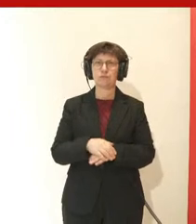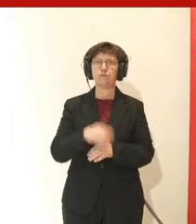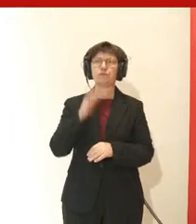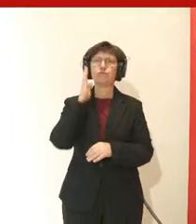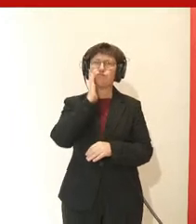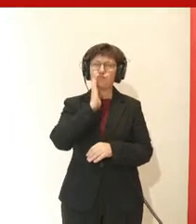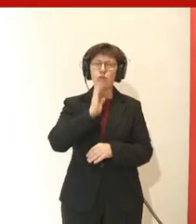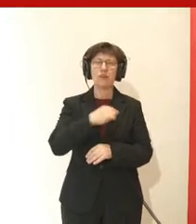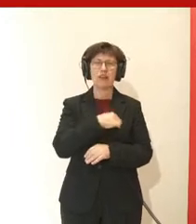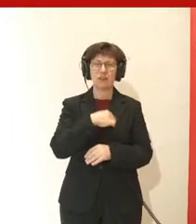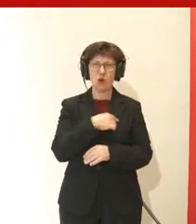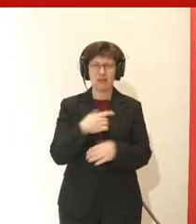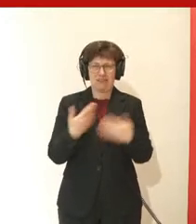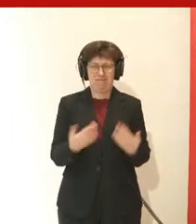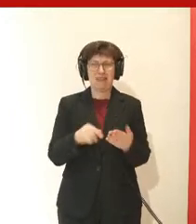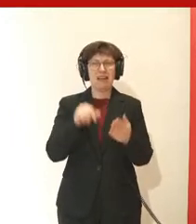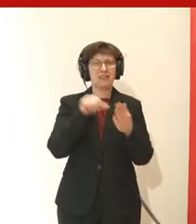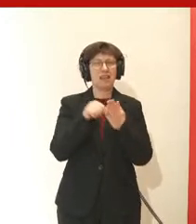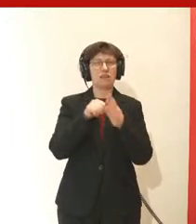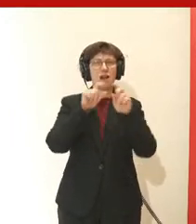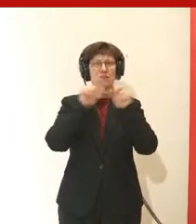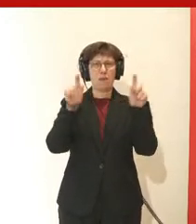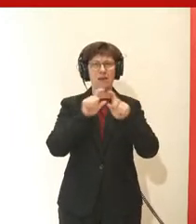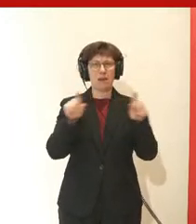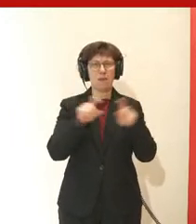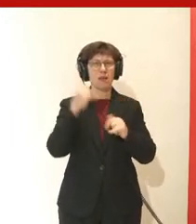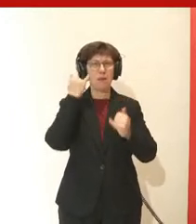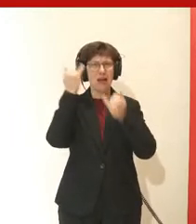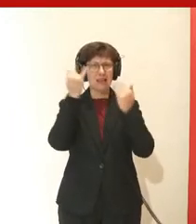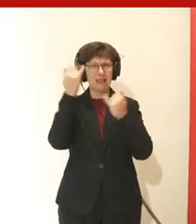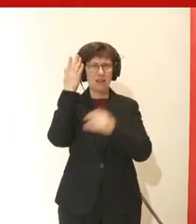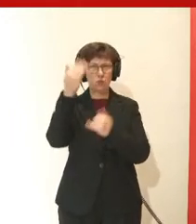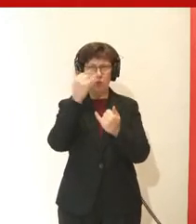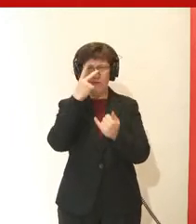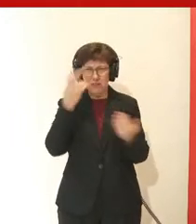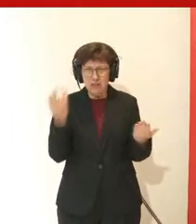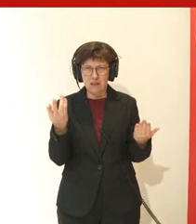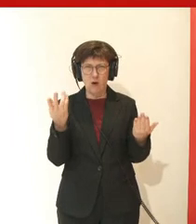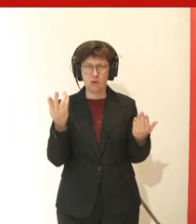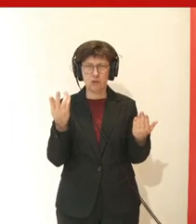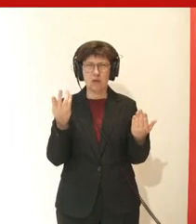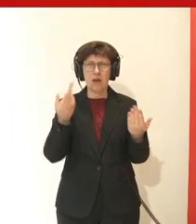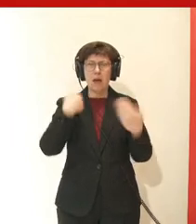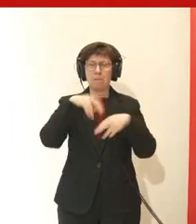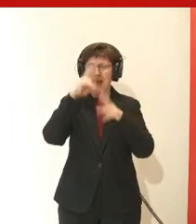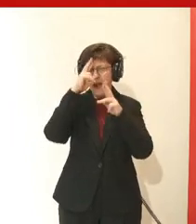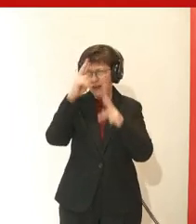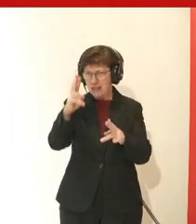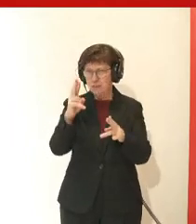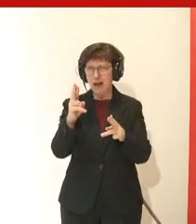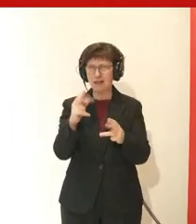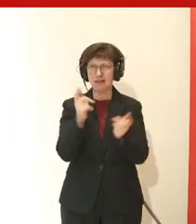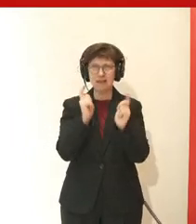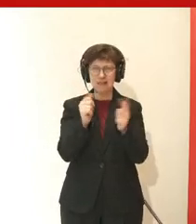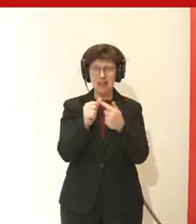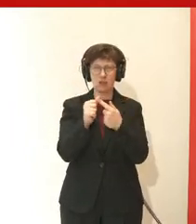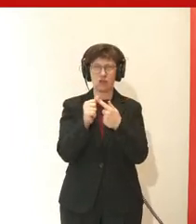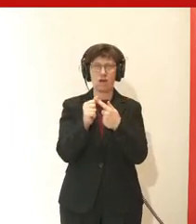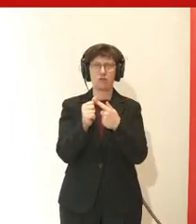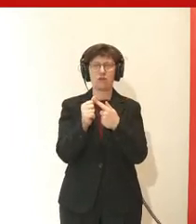genossen das sind die zentralen ideen die ich für die zukunft habe mehr respekt in unserer gesellschaft